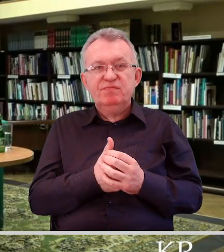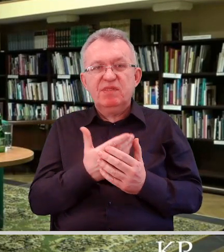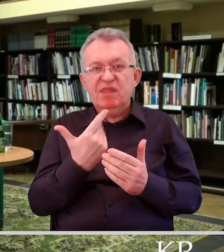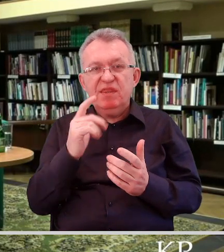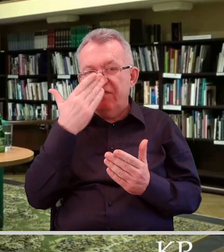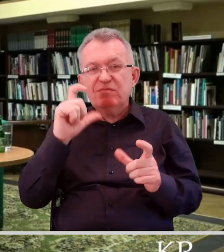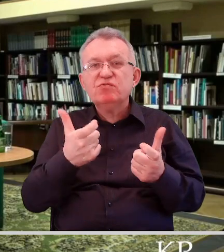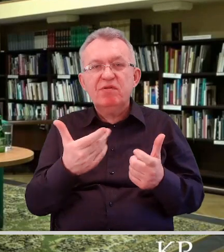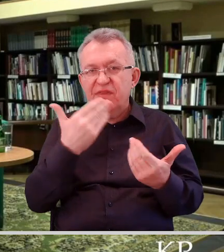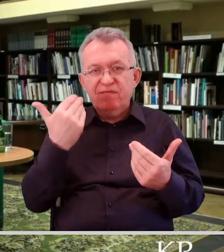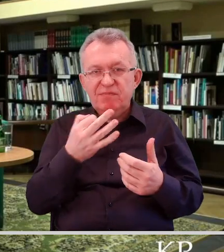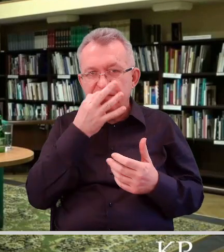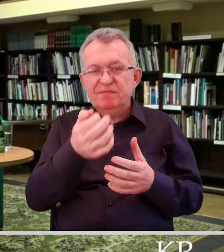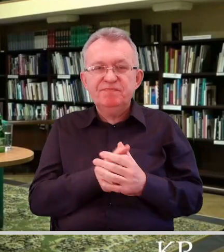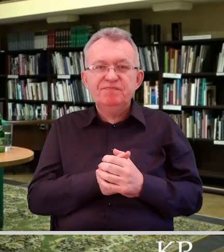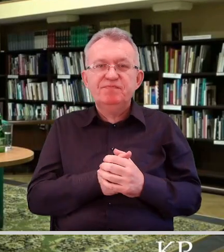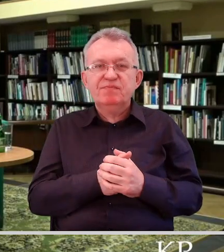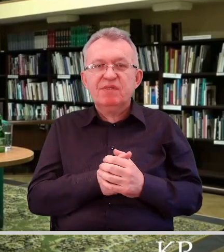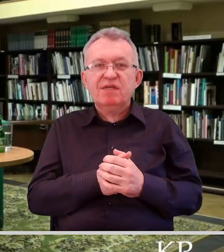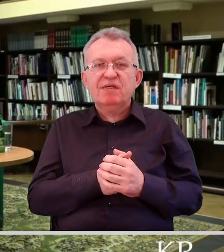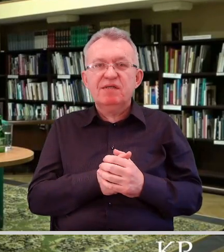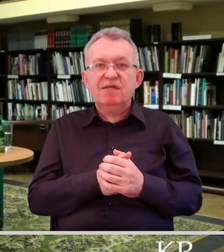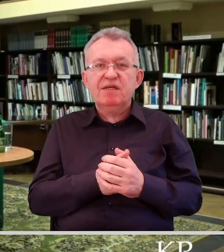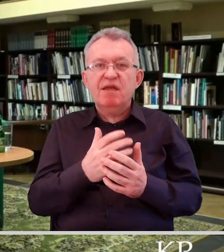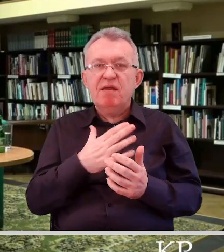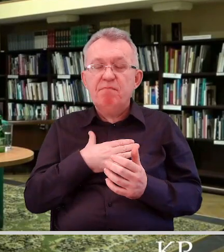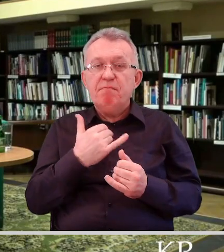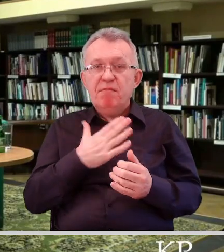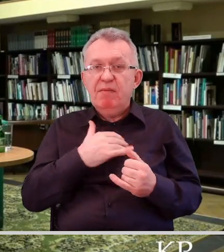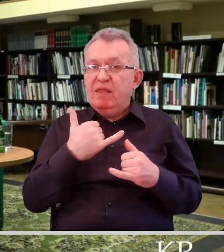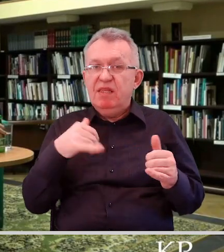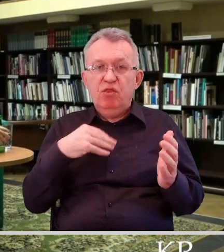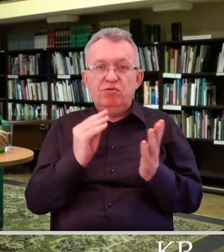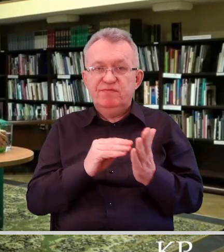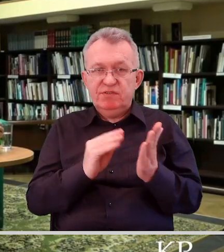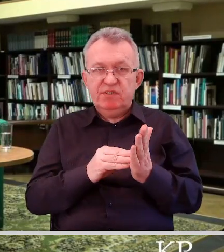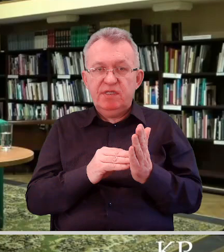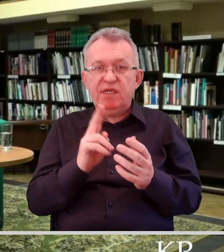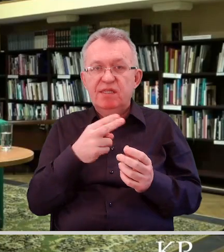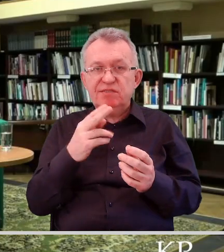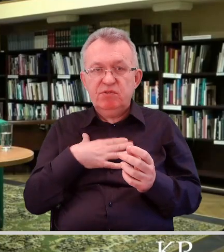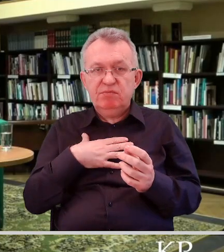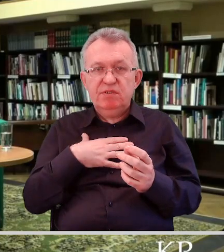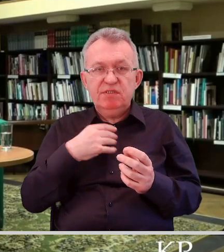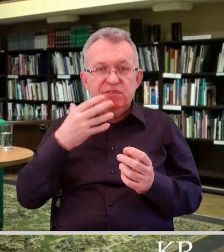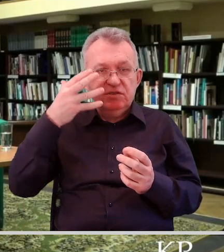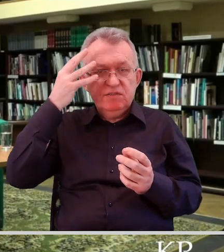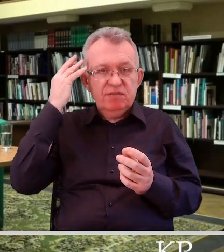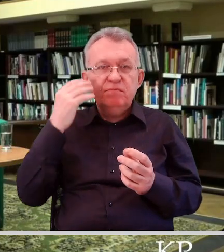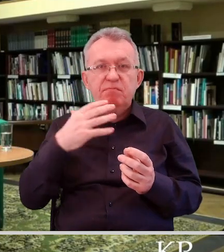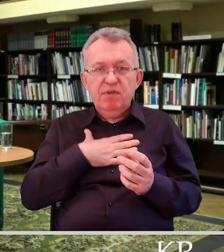co. No ale znowu ja mam inne doświadczenia, bo w momencie, kiedy sama zaczęłam mieć jakieś właśnie siwe